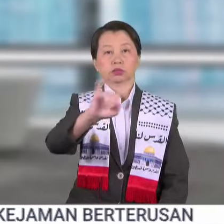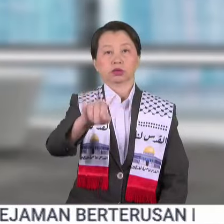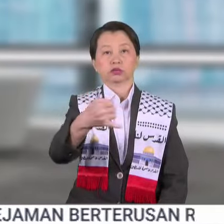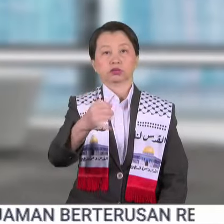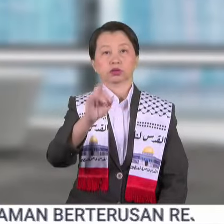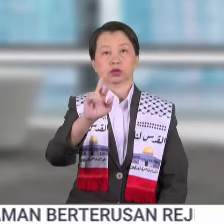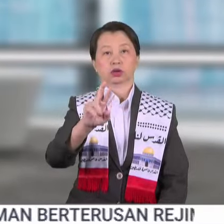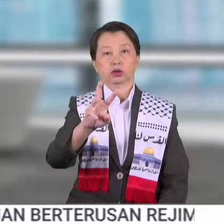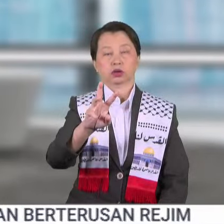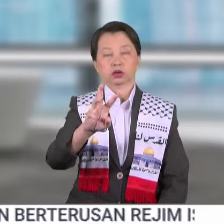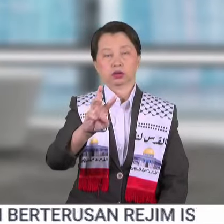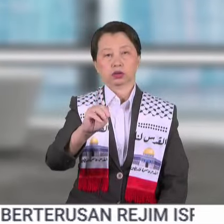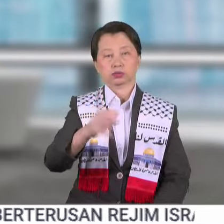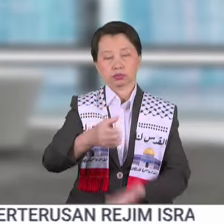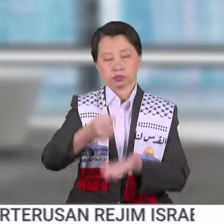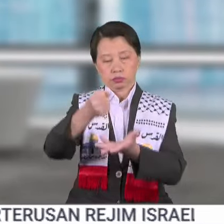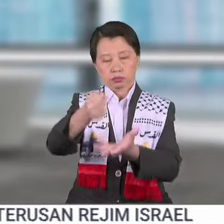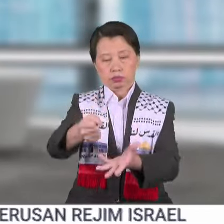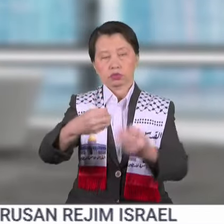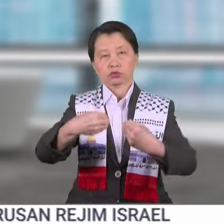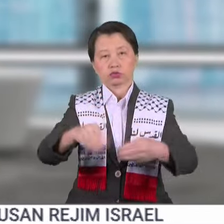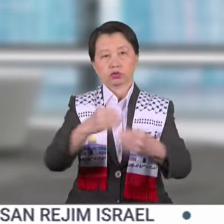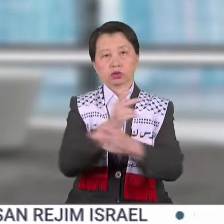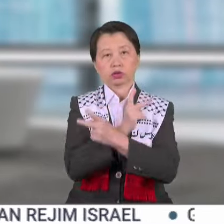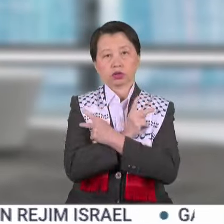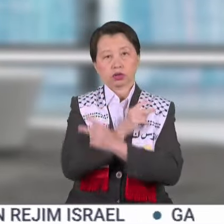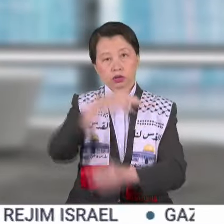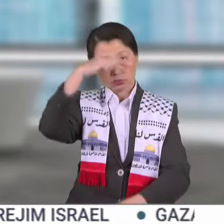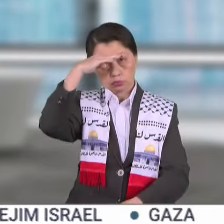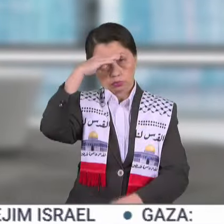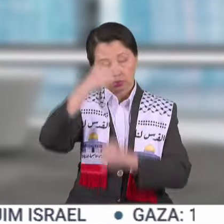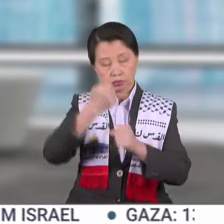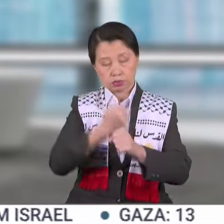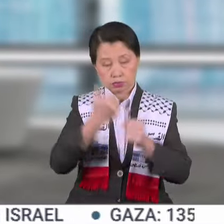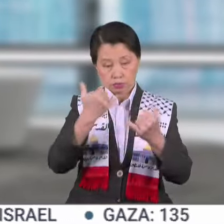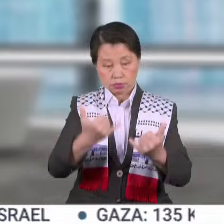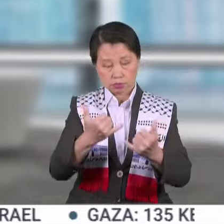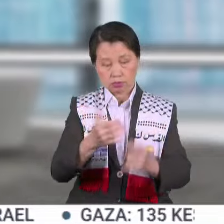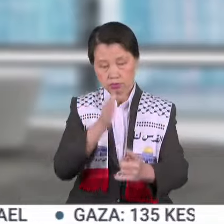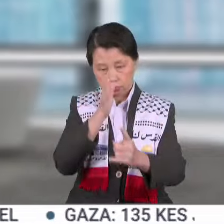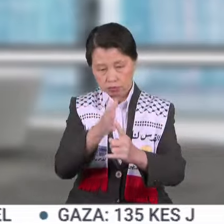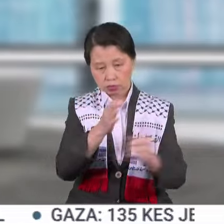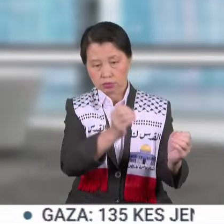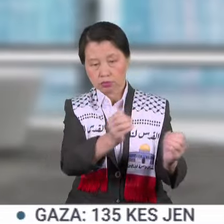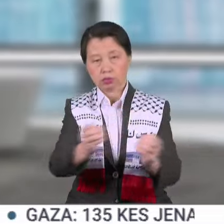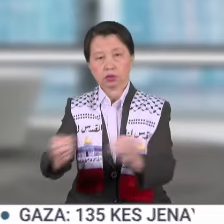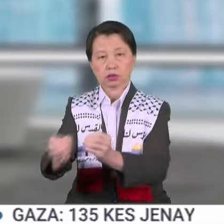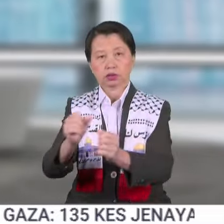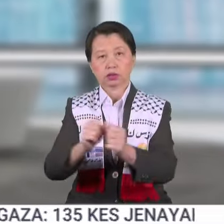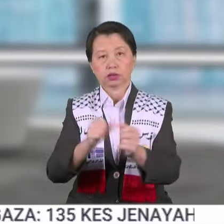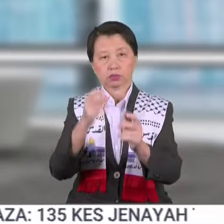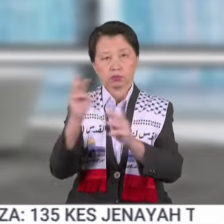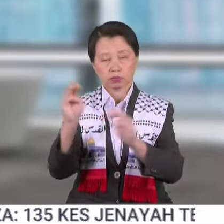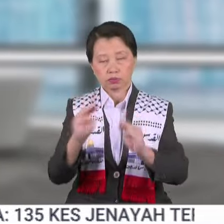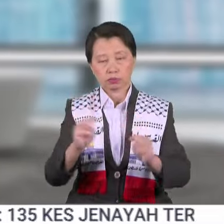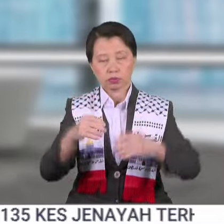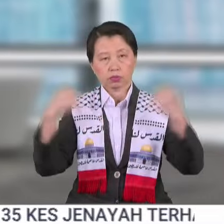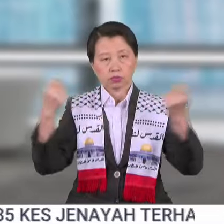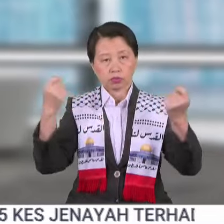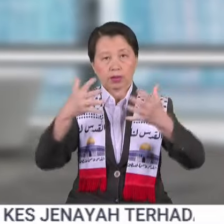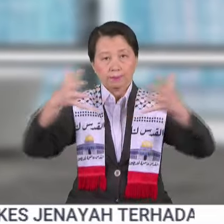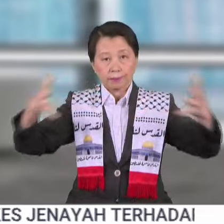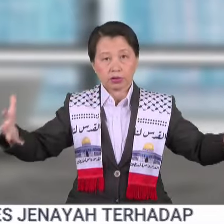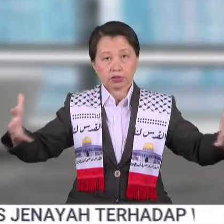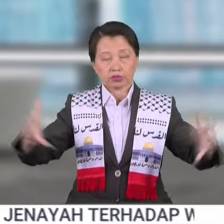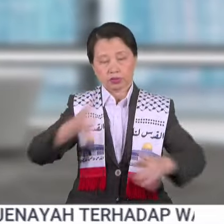RM5 juta diperuntuk bagi menjayakan program jualan kasih Johor tahun ini dengan sasaran penganjuran pada setiap musim perayaan besar.